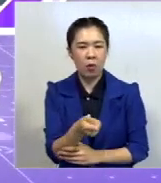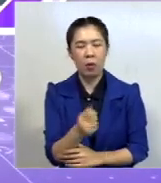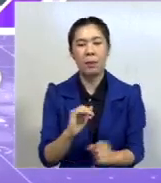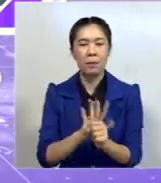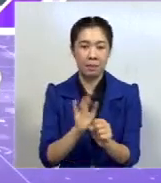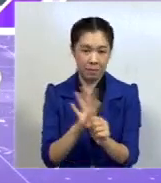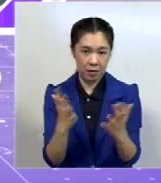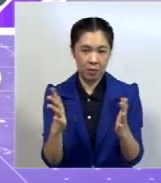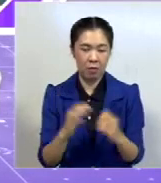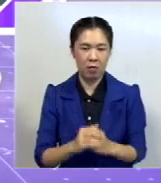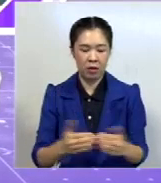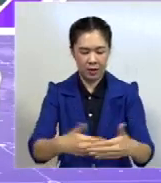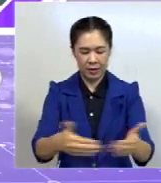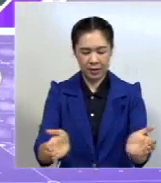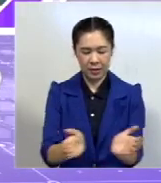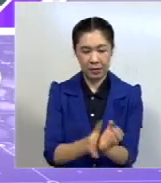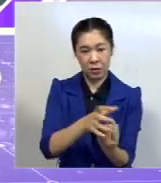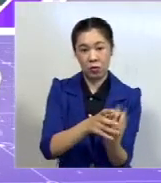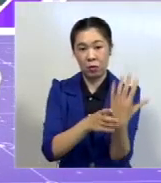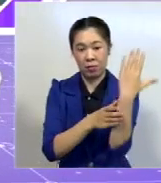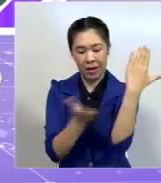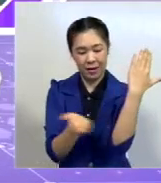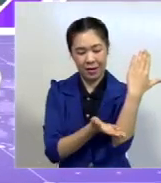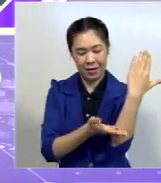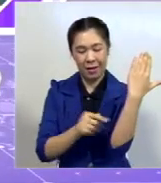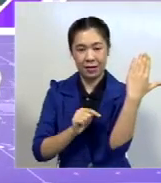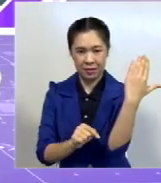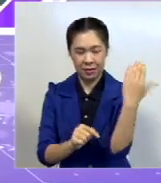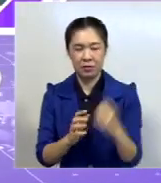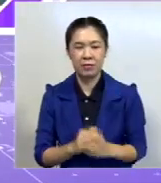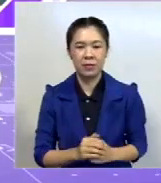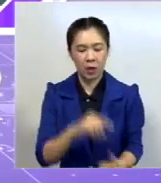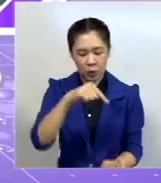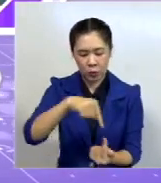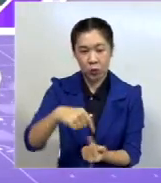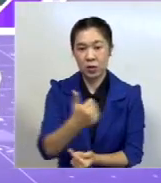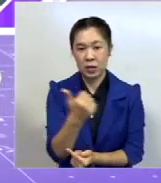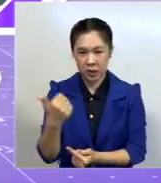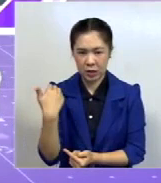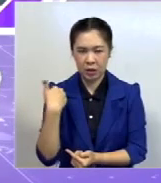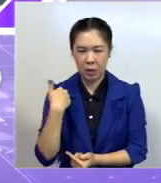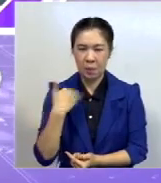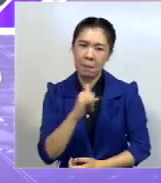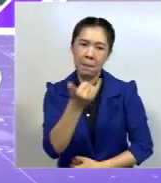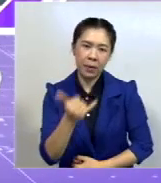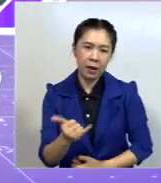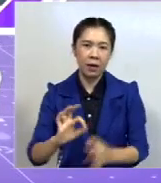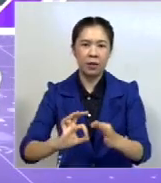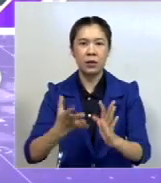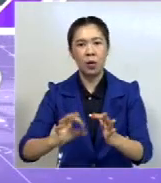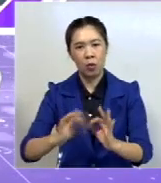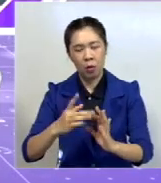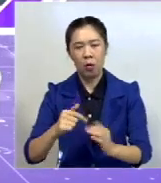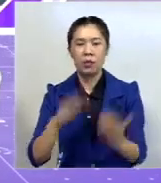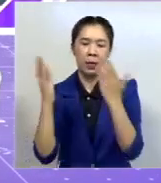พราะนั้นการดับตอเนี่ยเป็นเรื่องยากมากการเฝ้าระวังรวมถึงจุดอื่นๆที่มีโอกาสที่จะปะทุขึ้นมาได้เนี่ยพอกรณีที่มีล